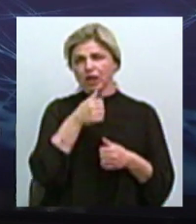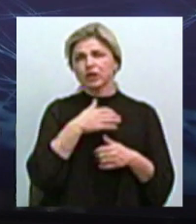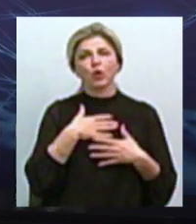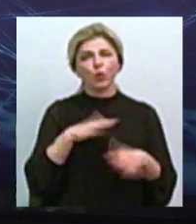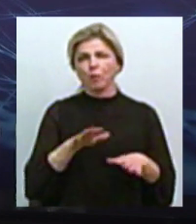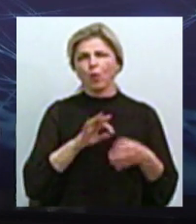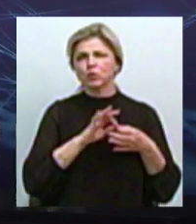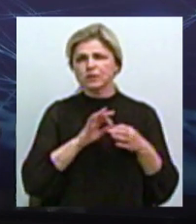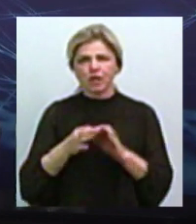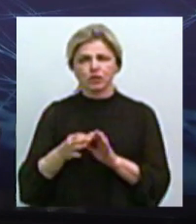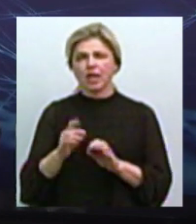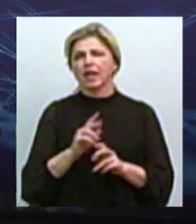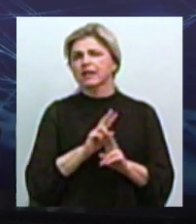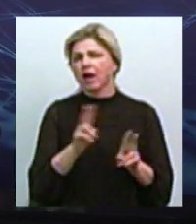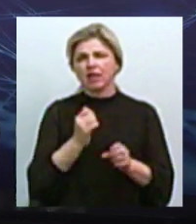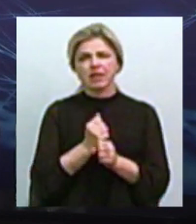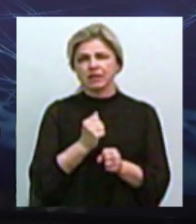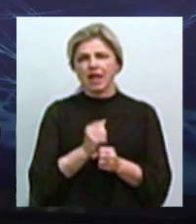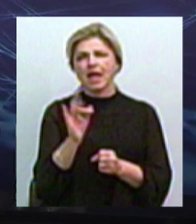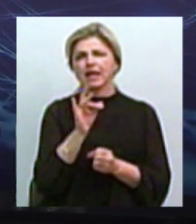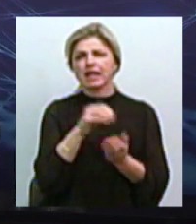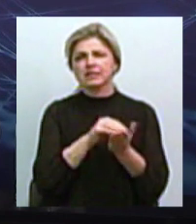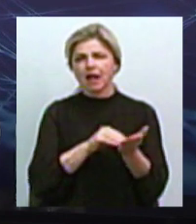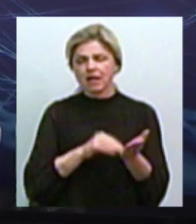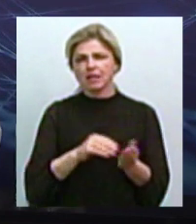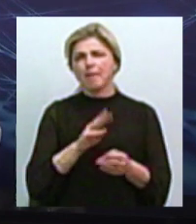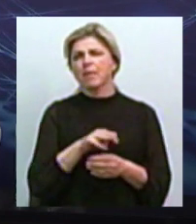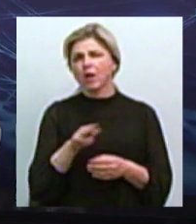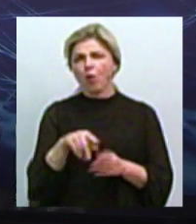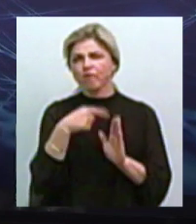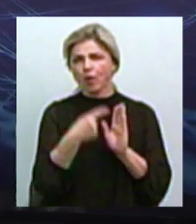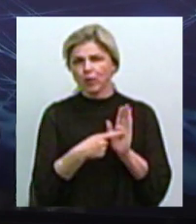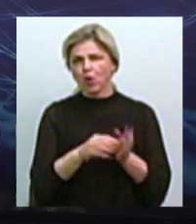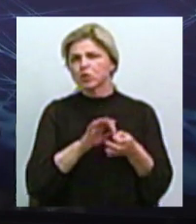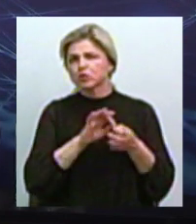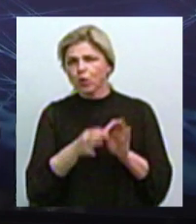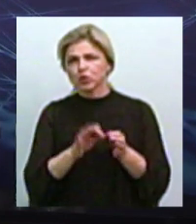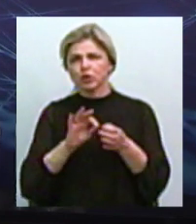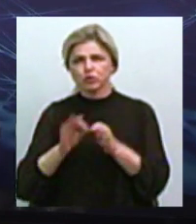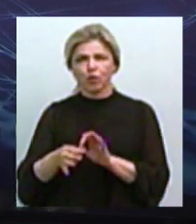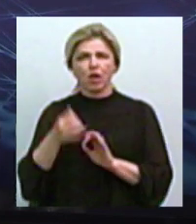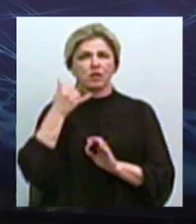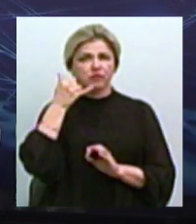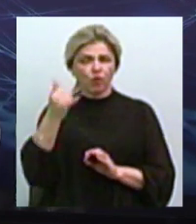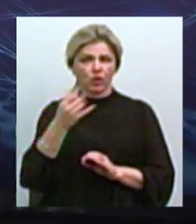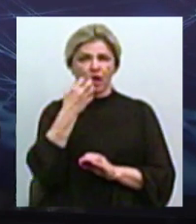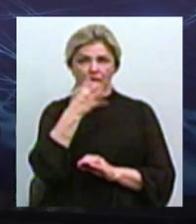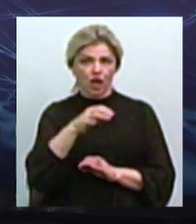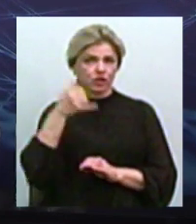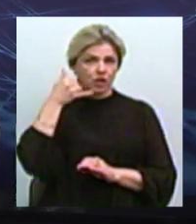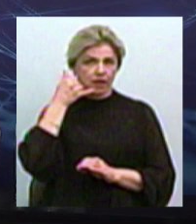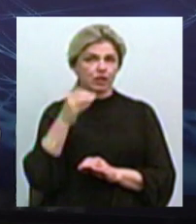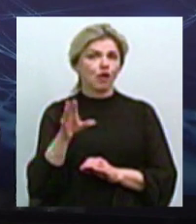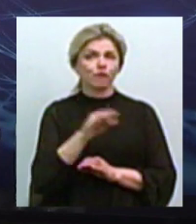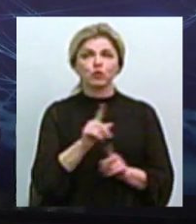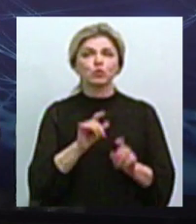делали никаких регистрационных там форм с миллионом вопросов, каких-то сложностей, дозвонов на горячую линию, всего, чего можно еще только придумать.